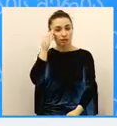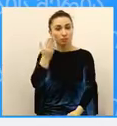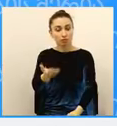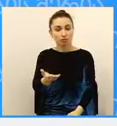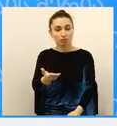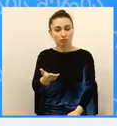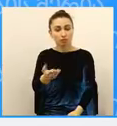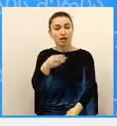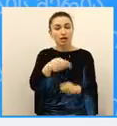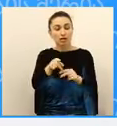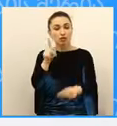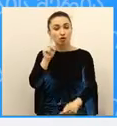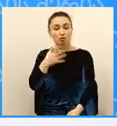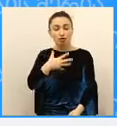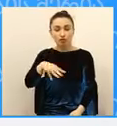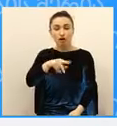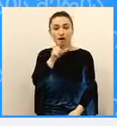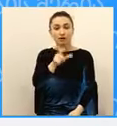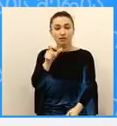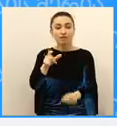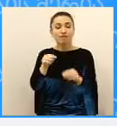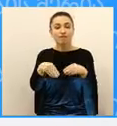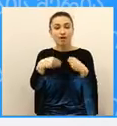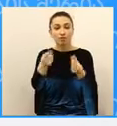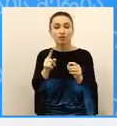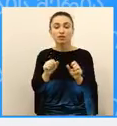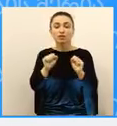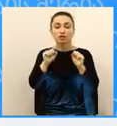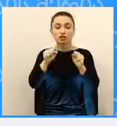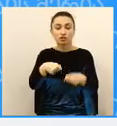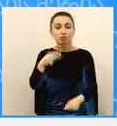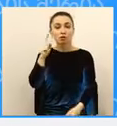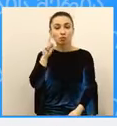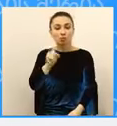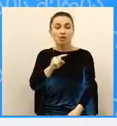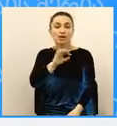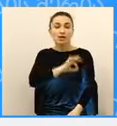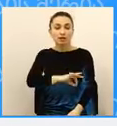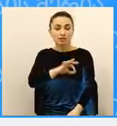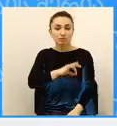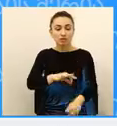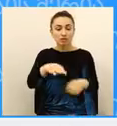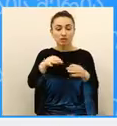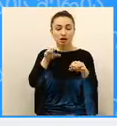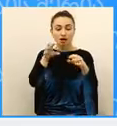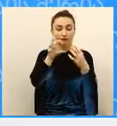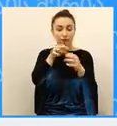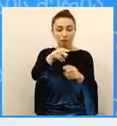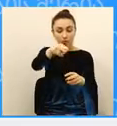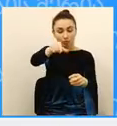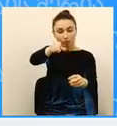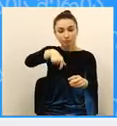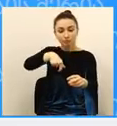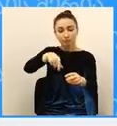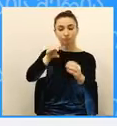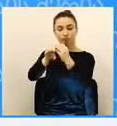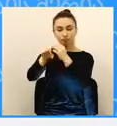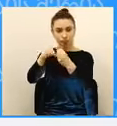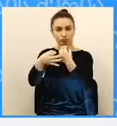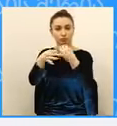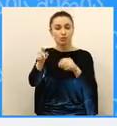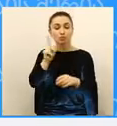დამოკიდებულება. Ის, რომ ჩვენ ადამიანებს ვაძლევთ შესაძლებლობას, რომ ისარგებლონ საავტობუსო ზოლებით მაშინ,